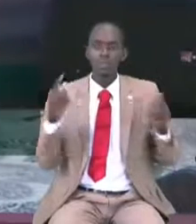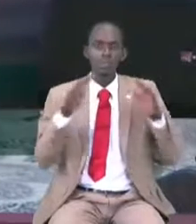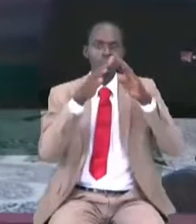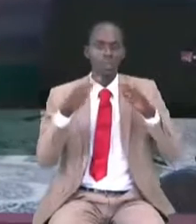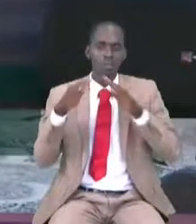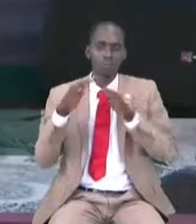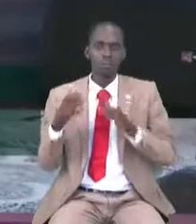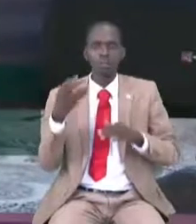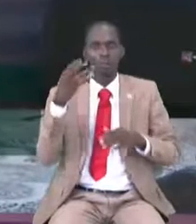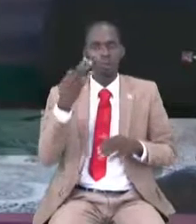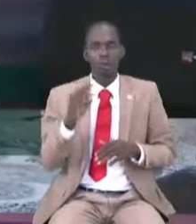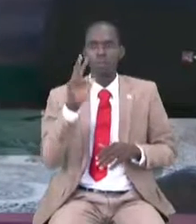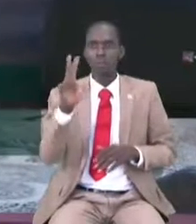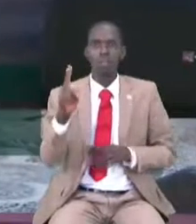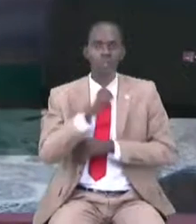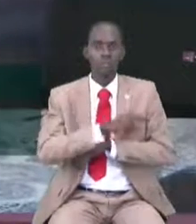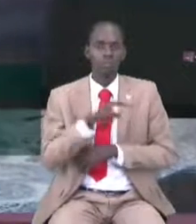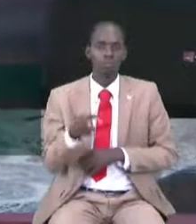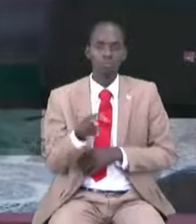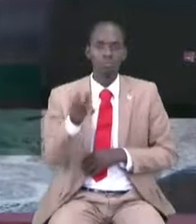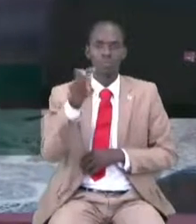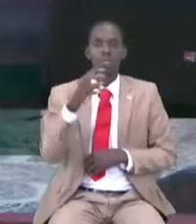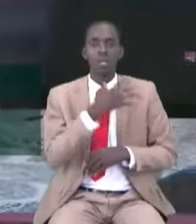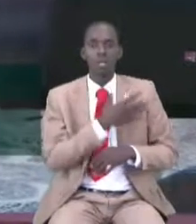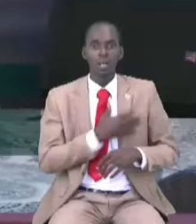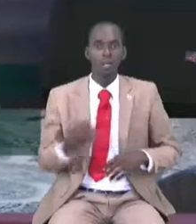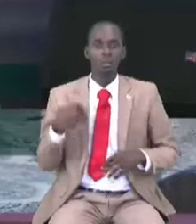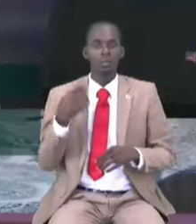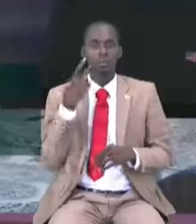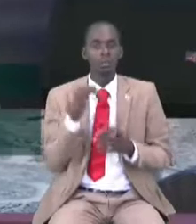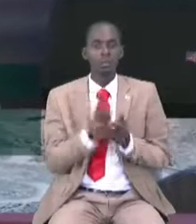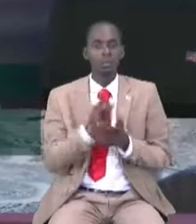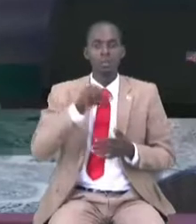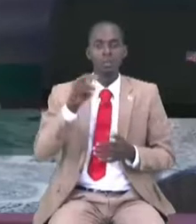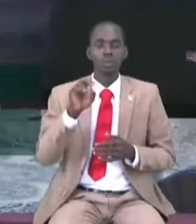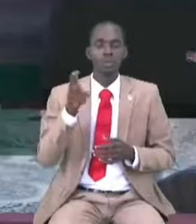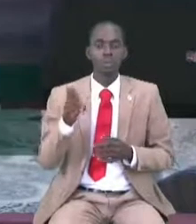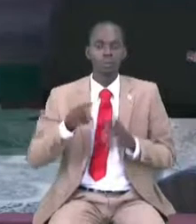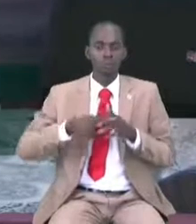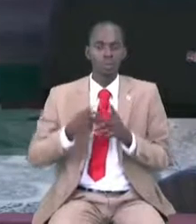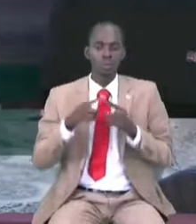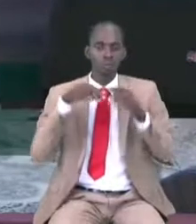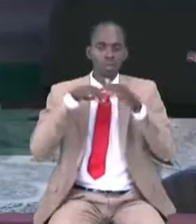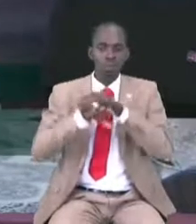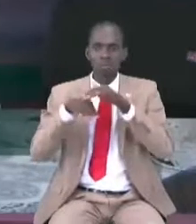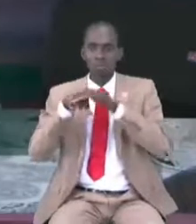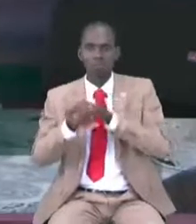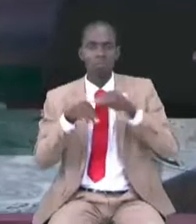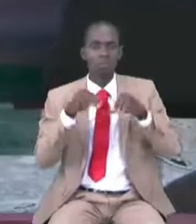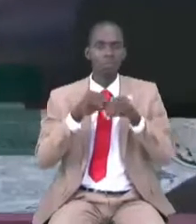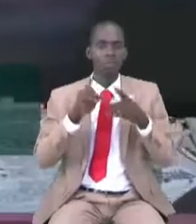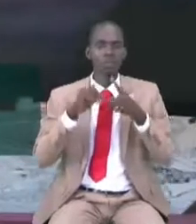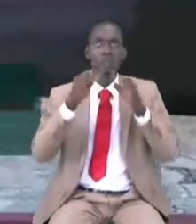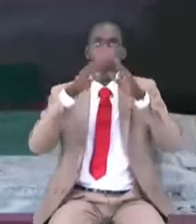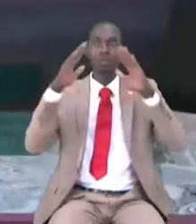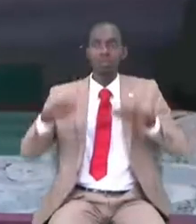Jonas fit d'abord dans la ville une journée de marche. Il criait et disait encore